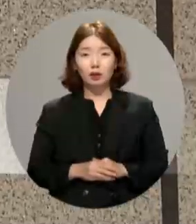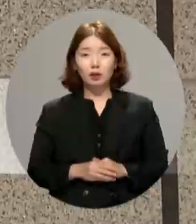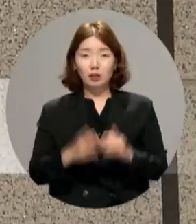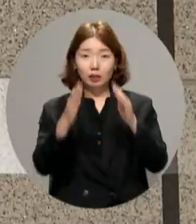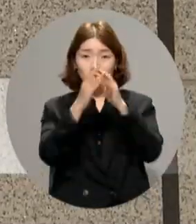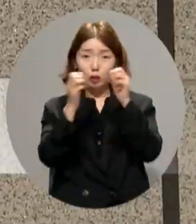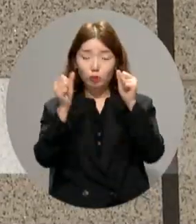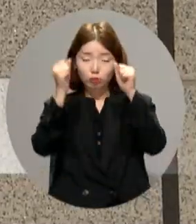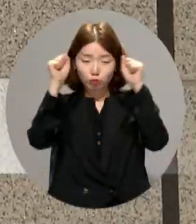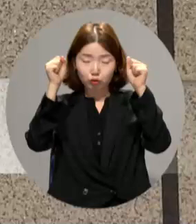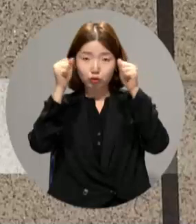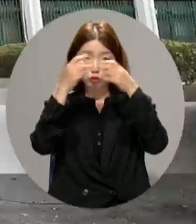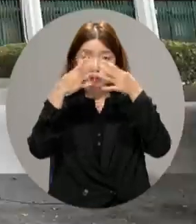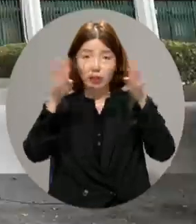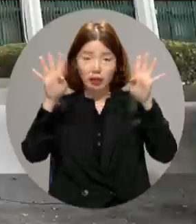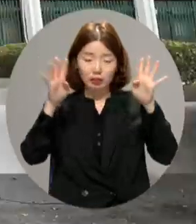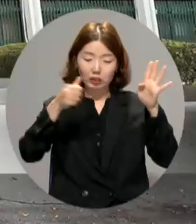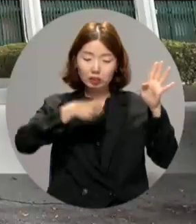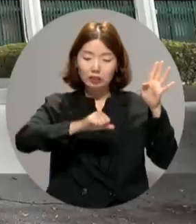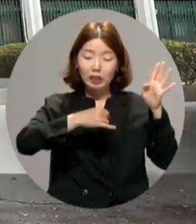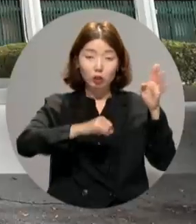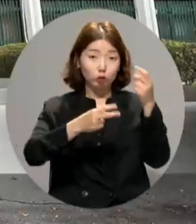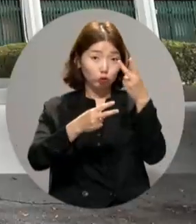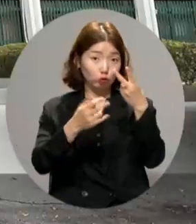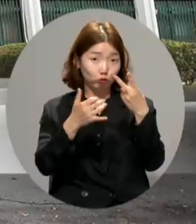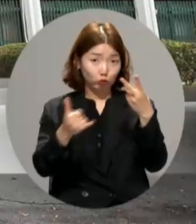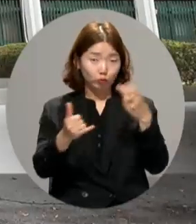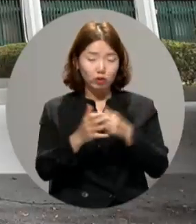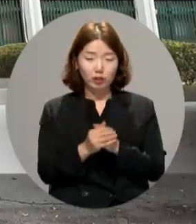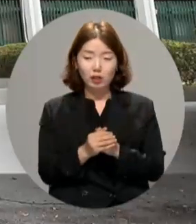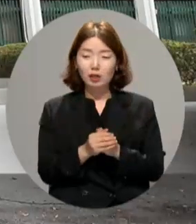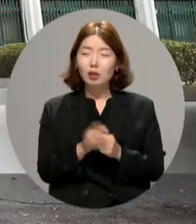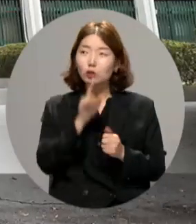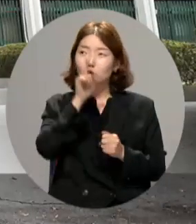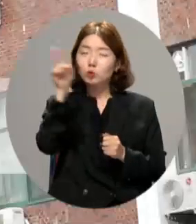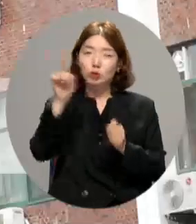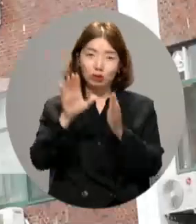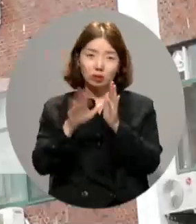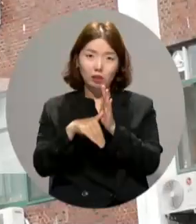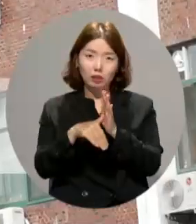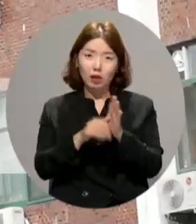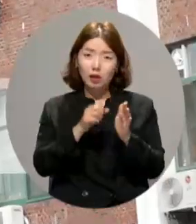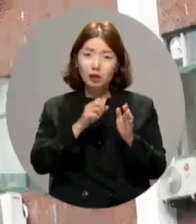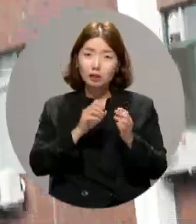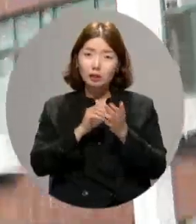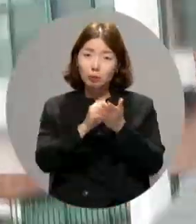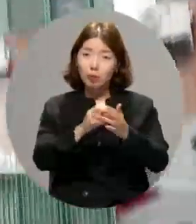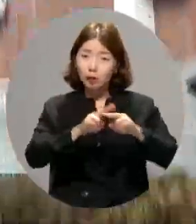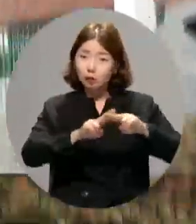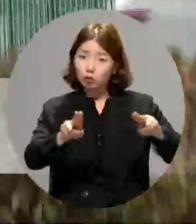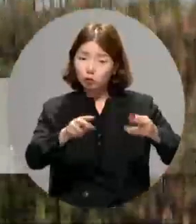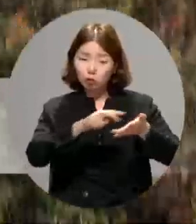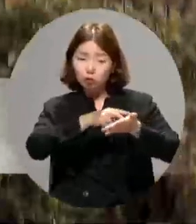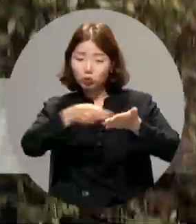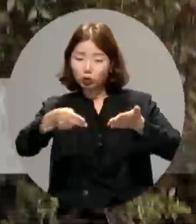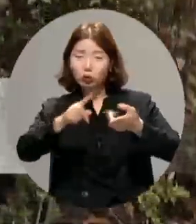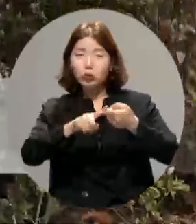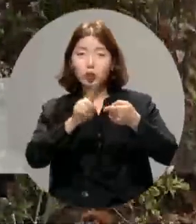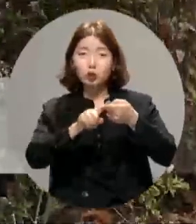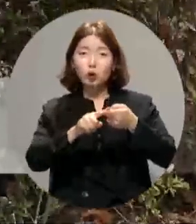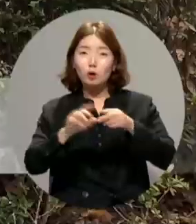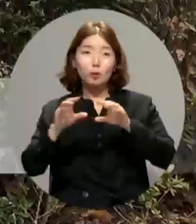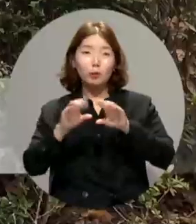전북대 농대 이모교수의 자녀 2명이 전북대를 상대로 낸 소송에서 입학 취소 및 재적 처분 등을